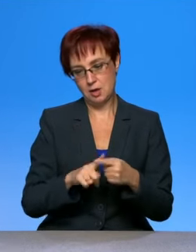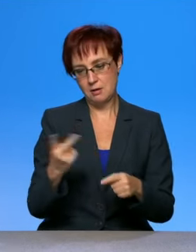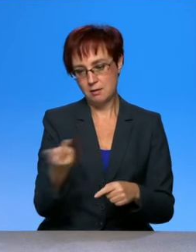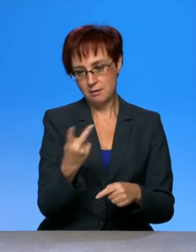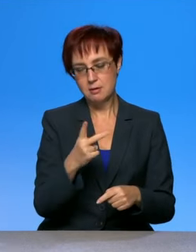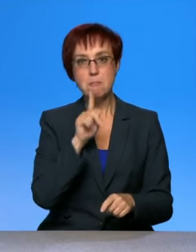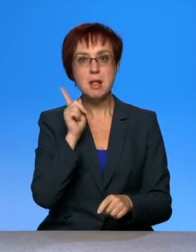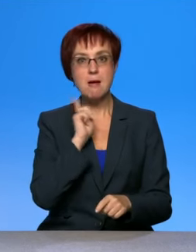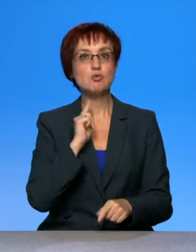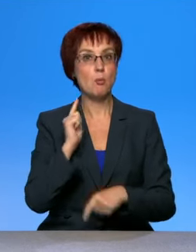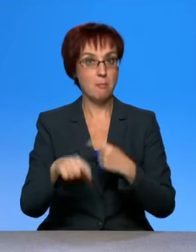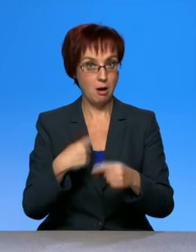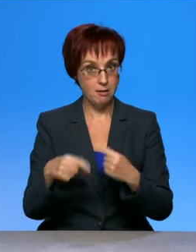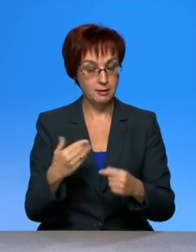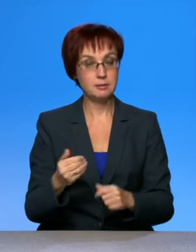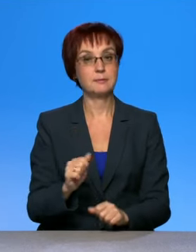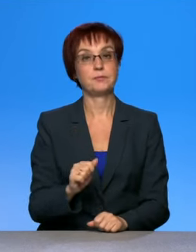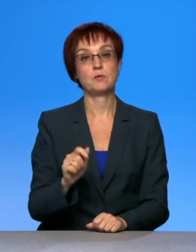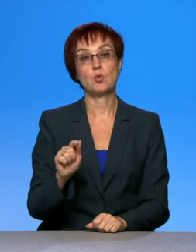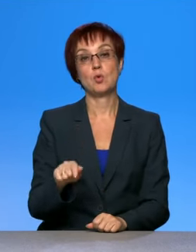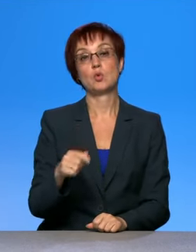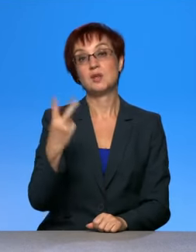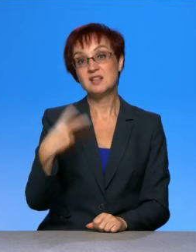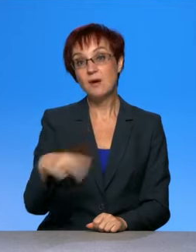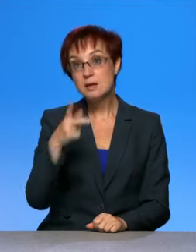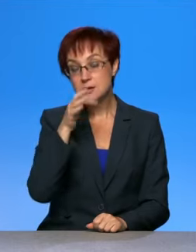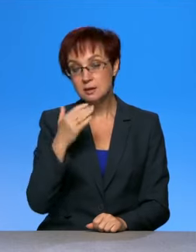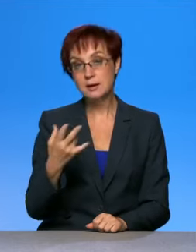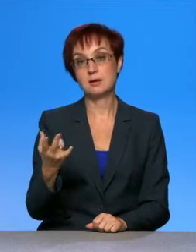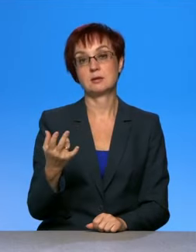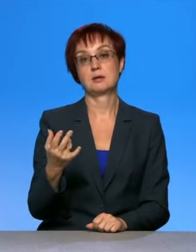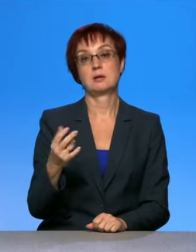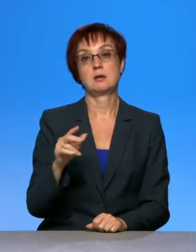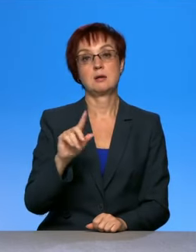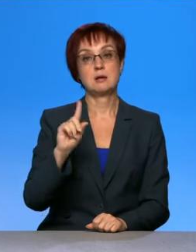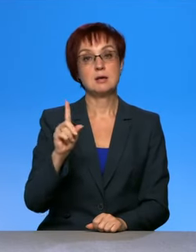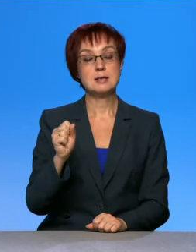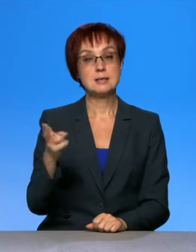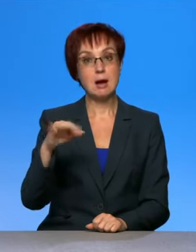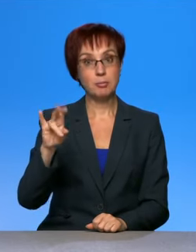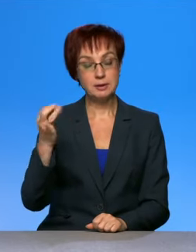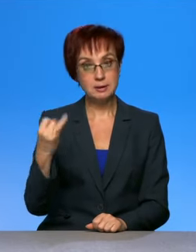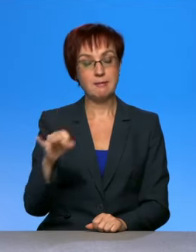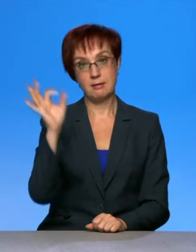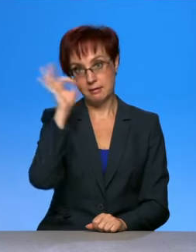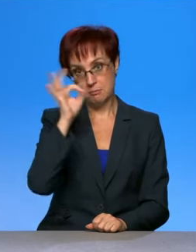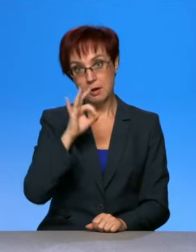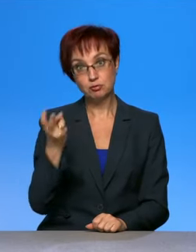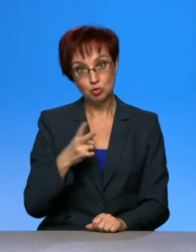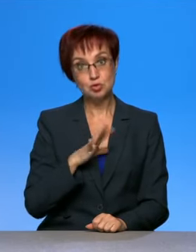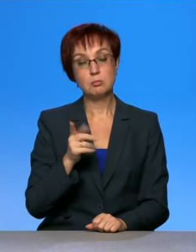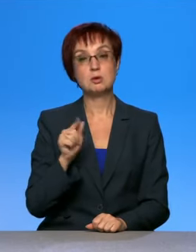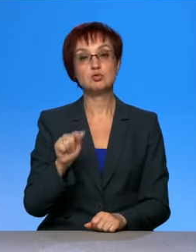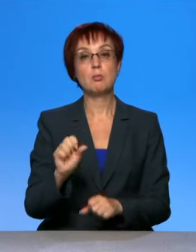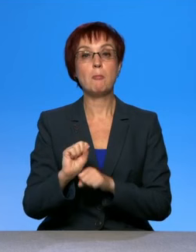лет 20 лет понадобилось Западной Германии чтобы преодолеть прошлое ровно через 20 лет после создания Германии в